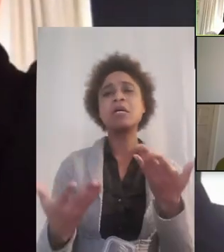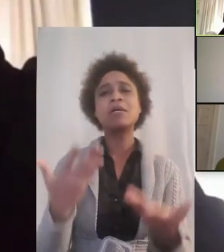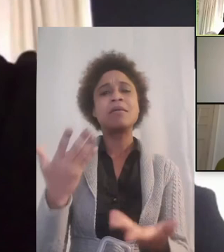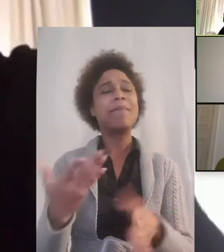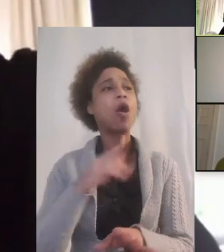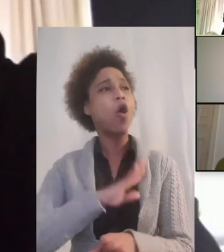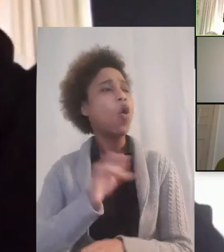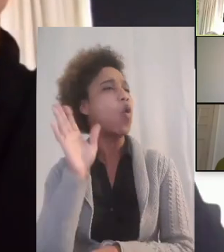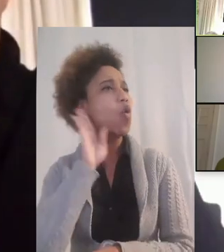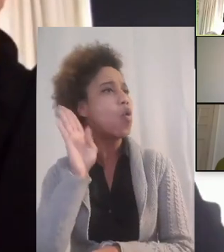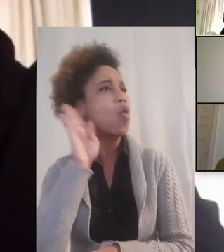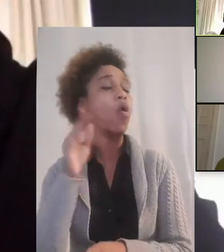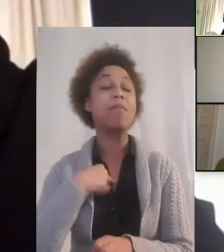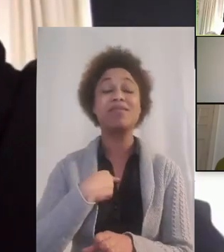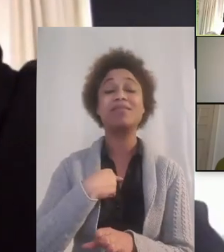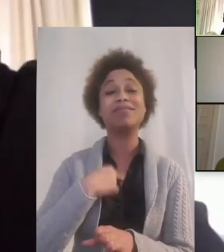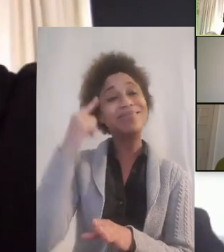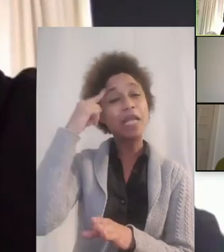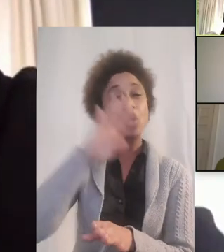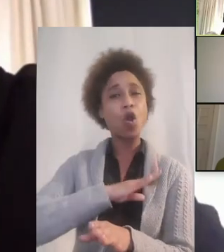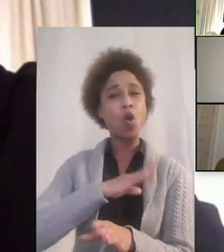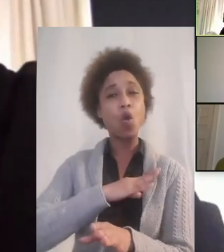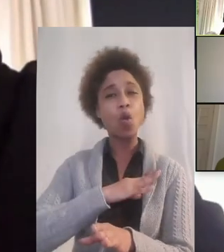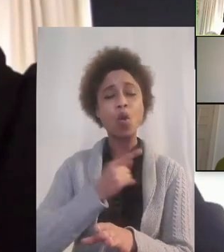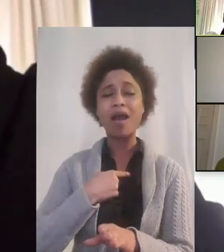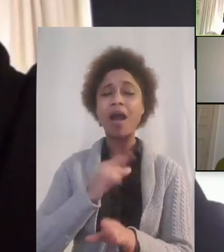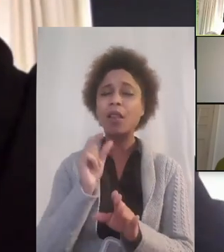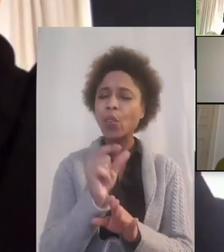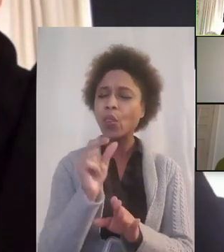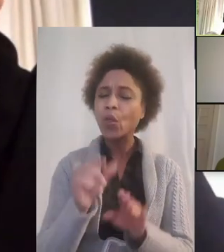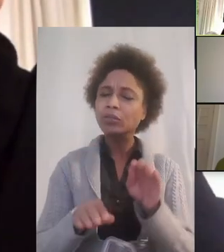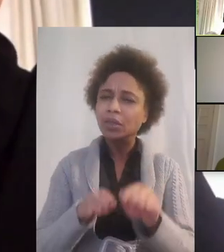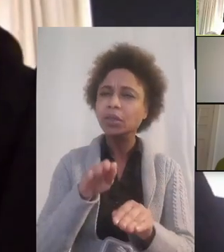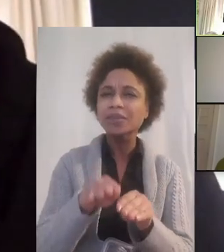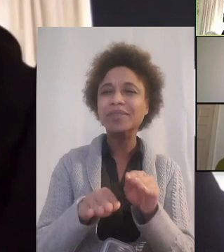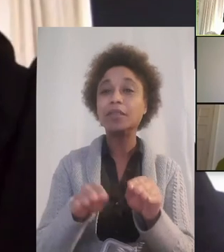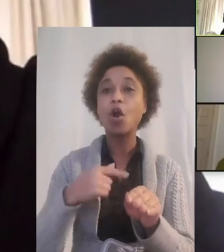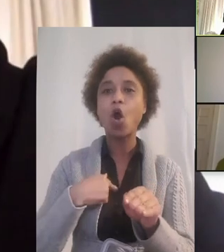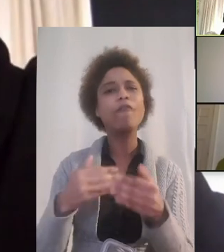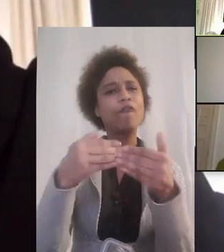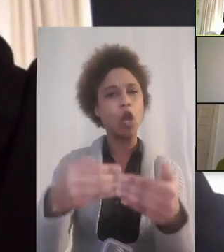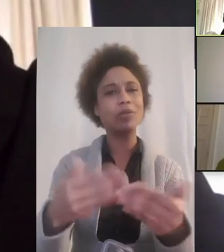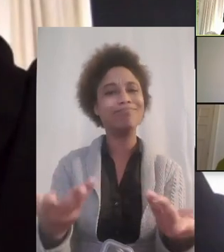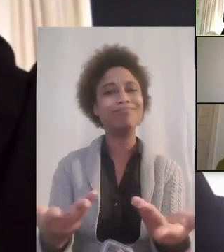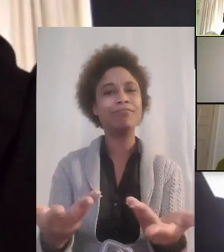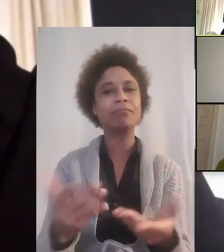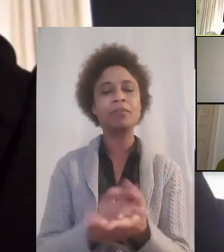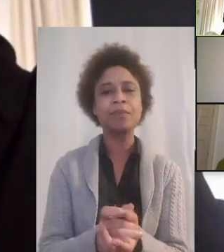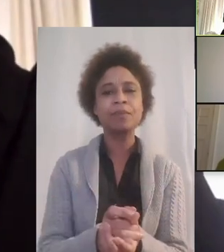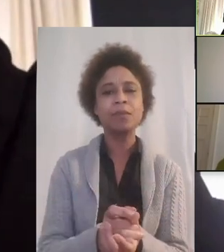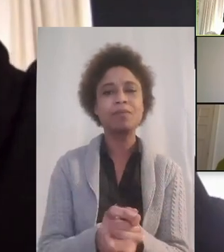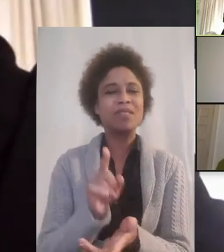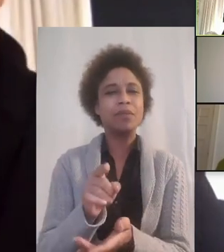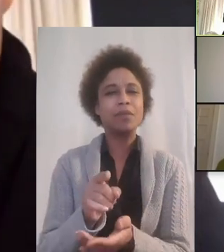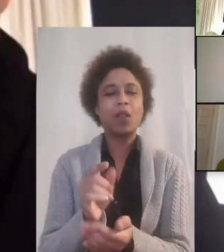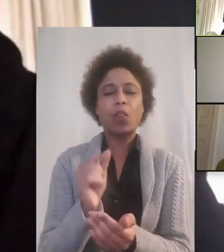om je heen kijken, luisteren. En ik denk ook dat juist al die kleine stapjes ook vooruitgang zijn. En dat